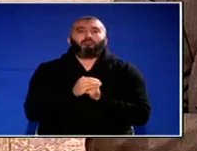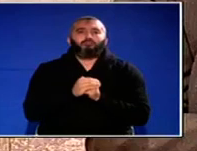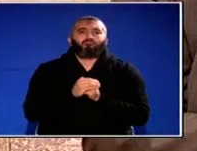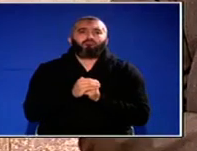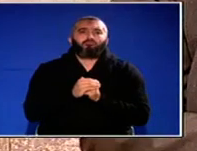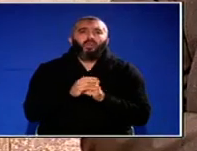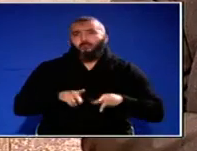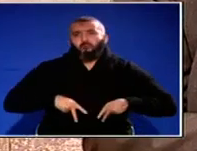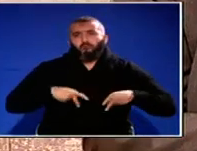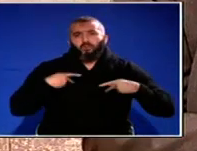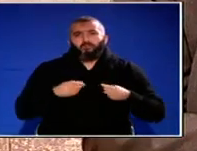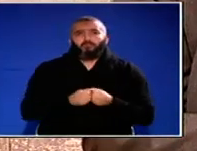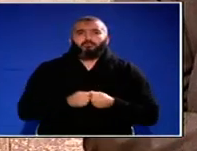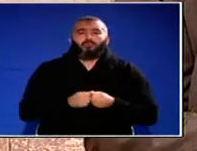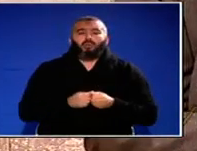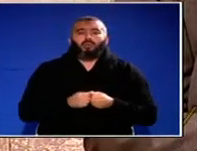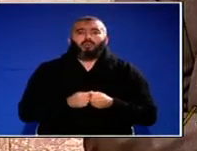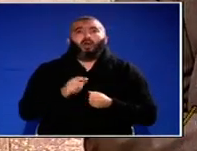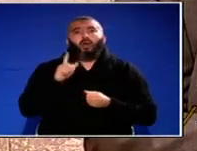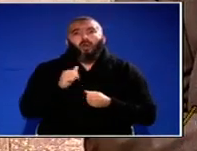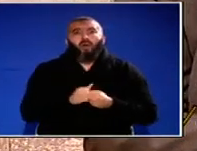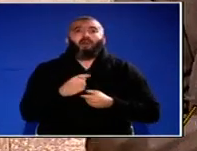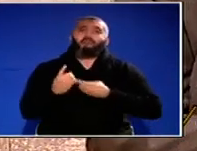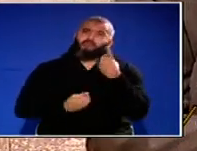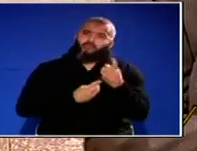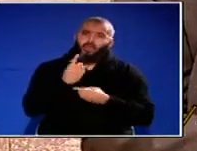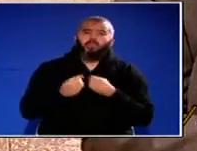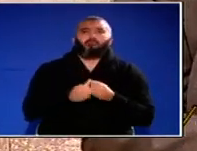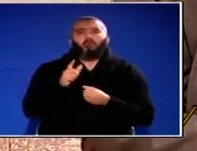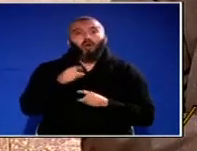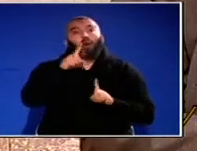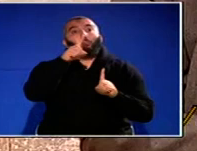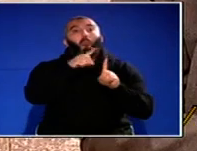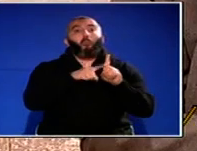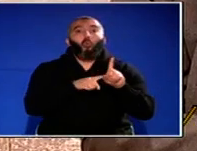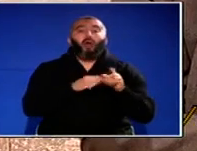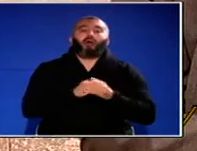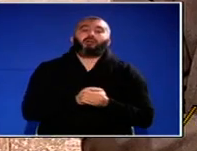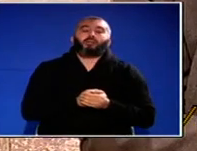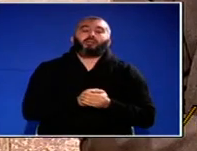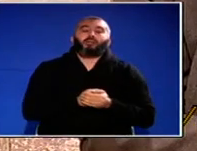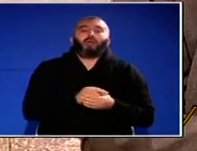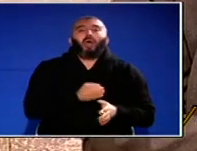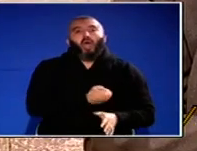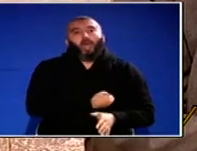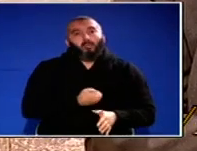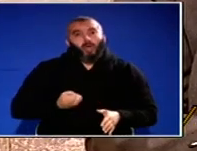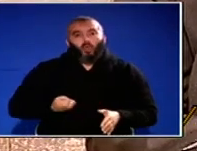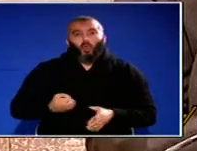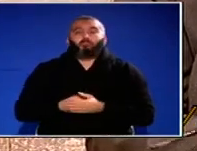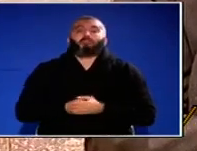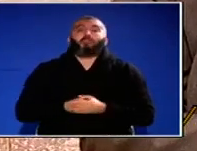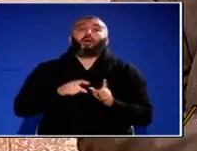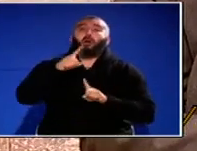وأعياد، وفيها شعبان ورمضان. ومن أيام الله ومن